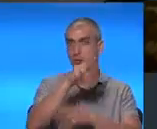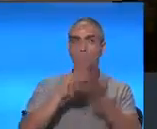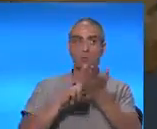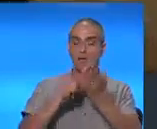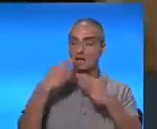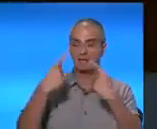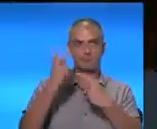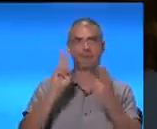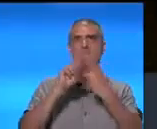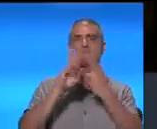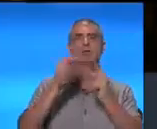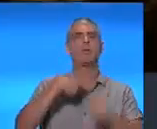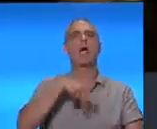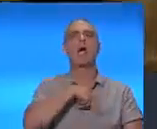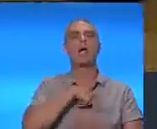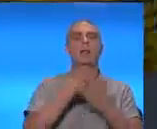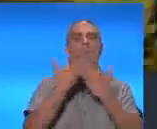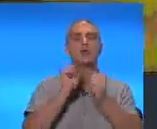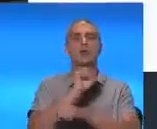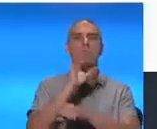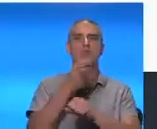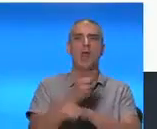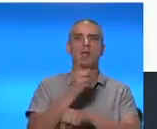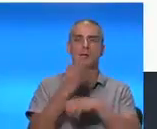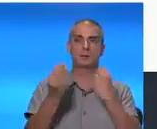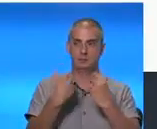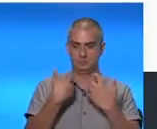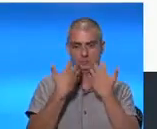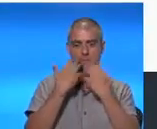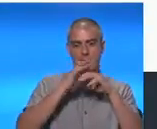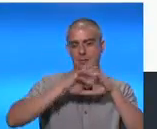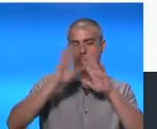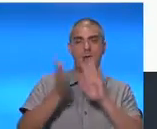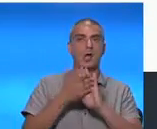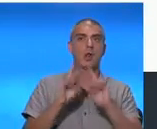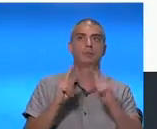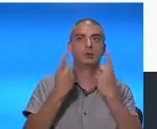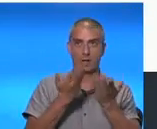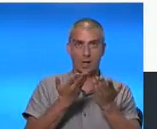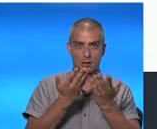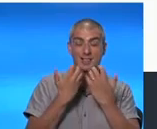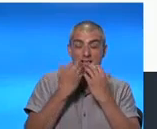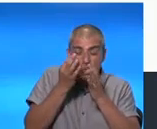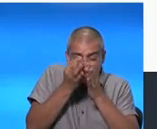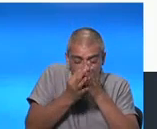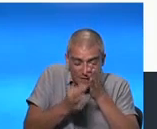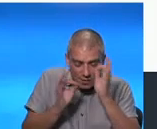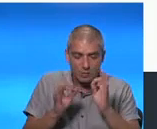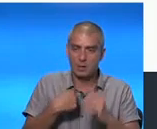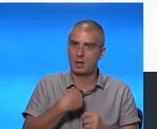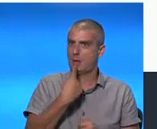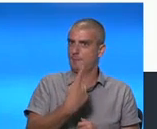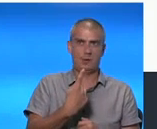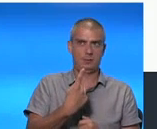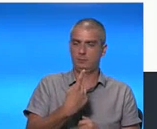אחר כך היא גם נפגשה עם האחראית לברור תלונות על התרדה מינית סיפרתי לה את כל המקרה בתיאור מפורט אמרתי לה